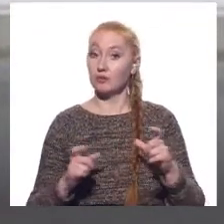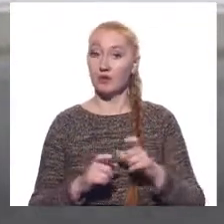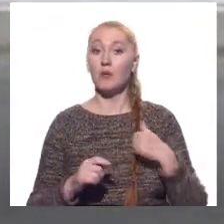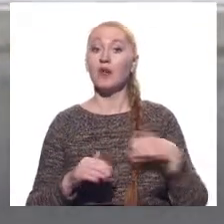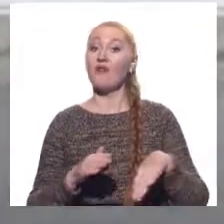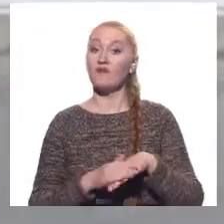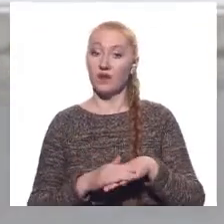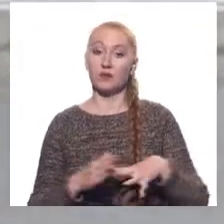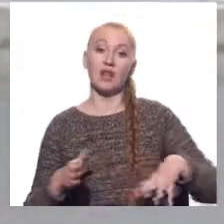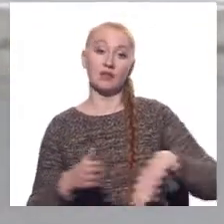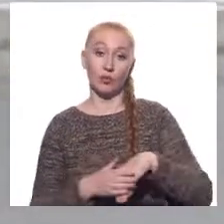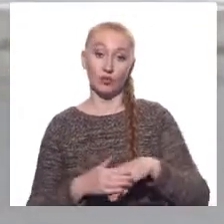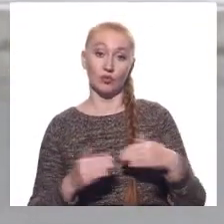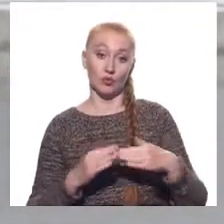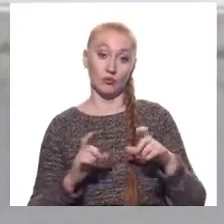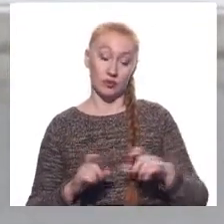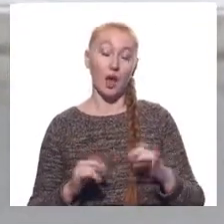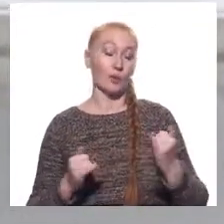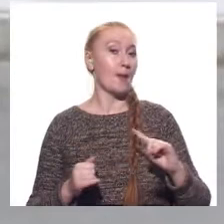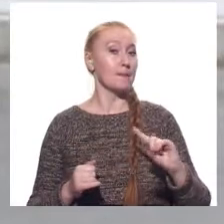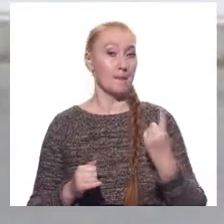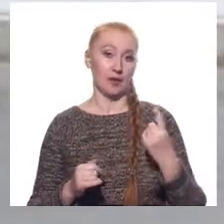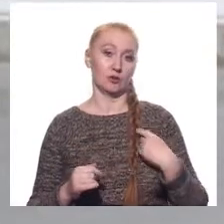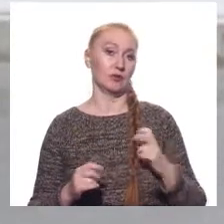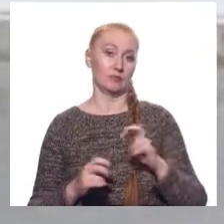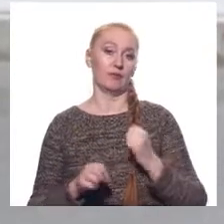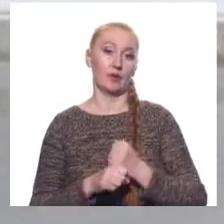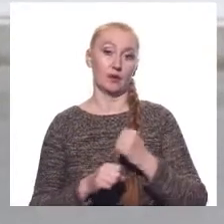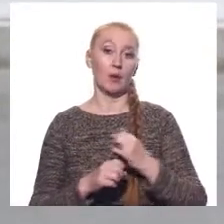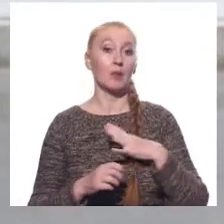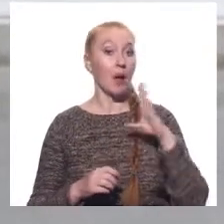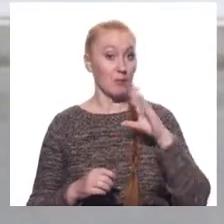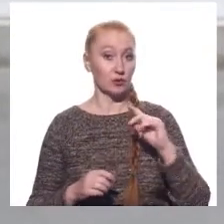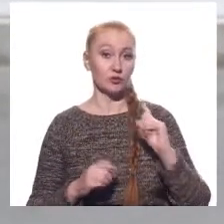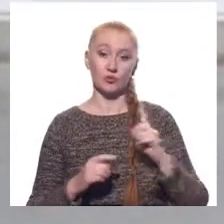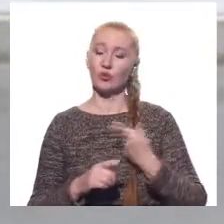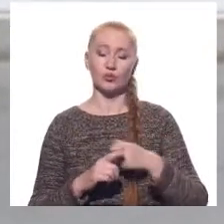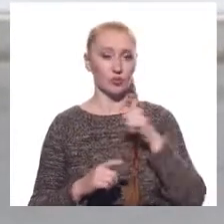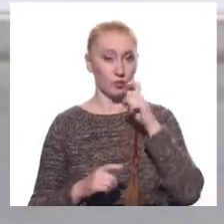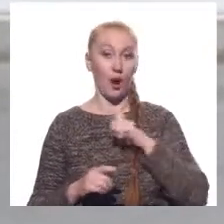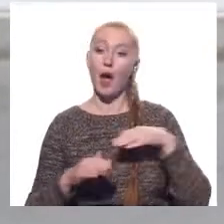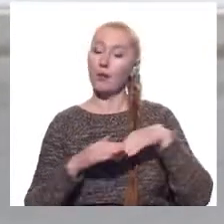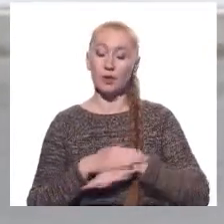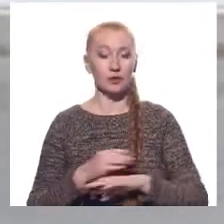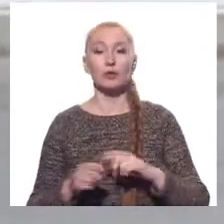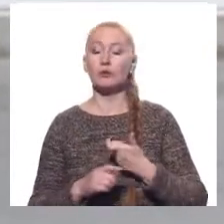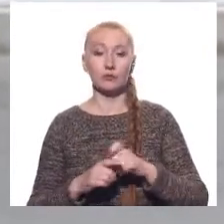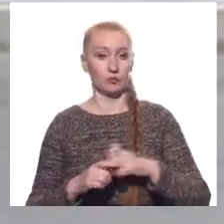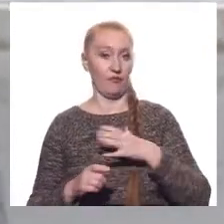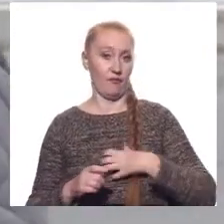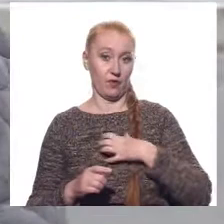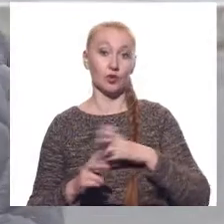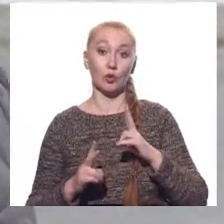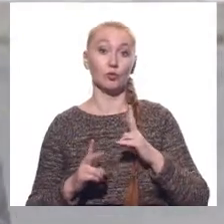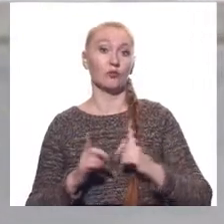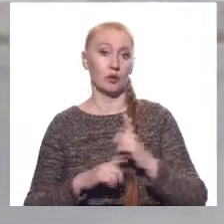у відпустці за власний рахунок. Сьогодні перший день, як я вийшла на роботу, їхала маршрутками. Дуже погано. Тому метро вкрай важливе, так як люди вийшли